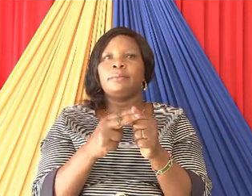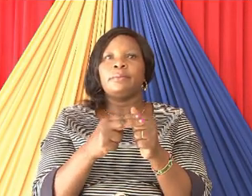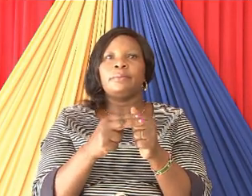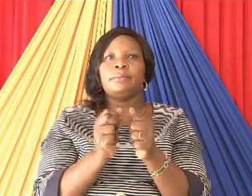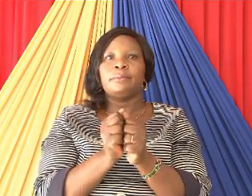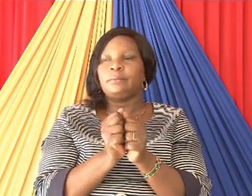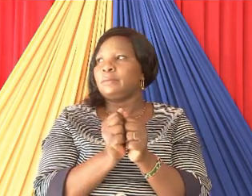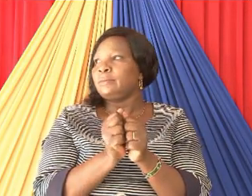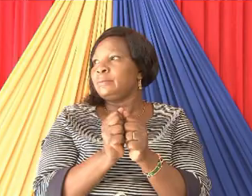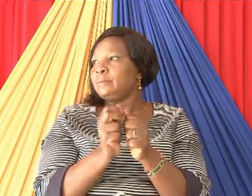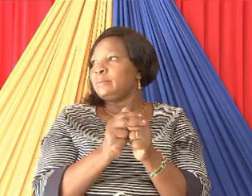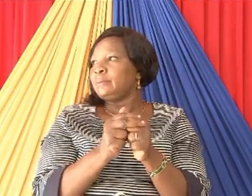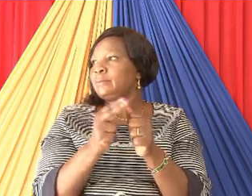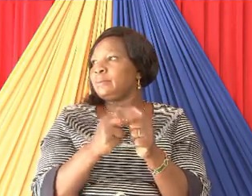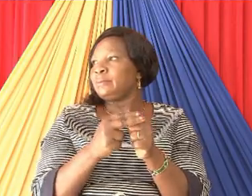Isaia 5